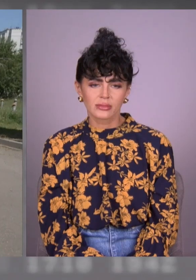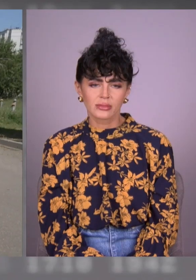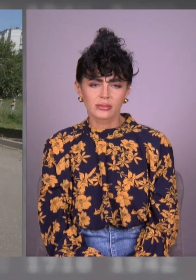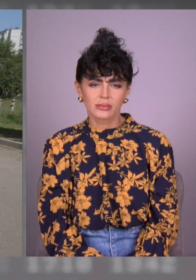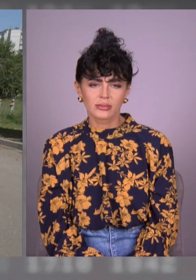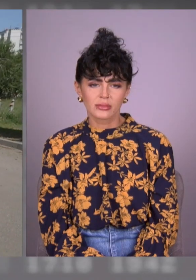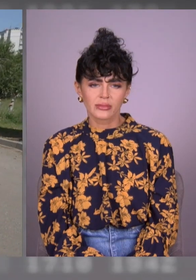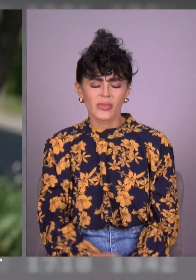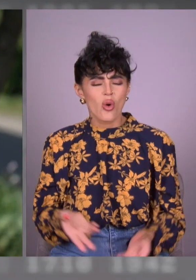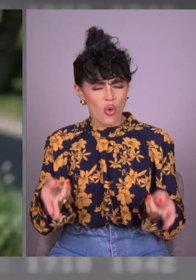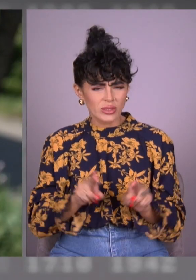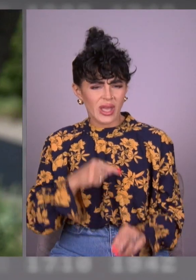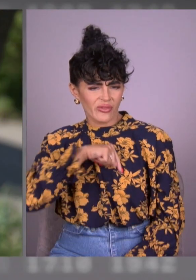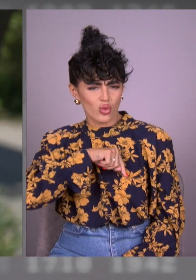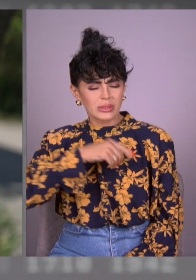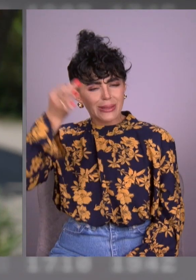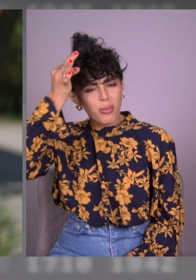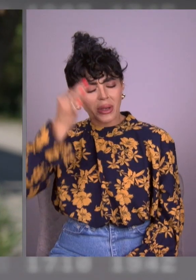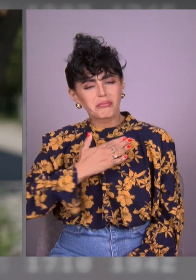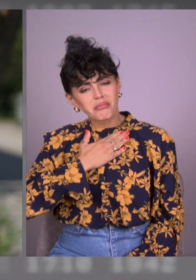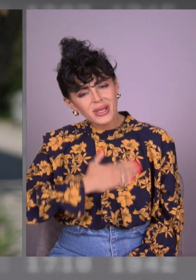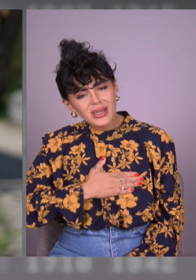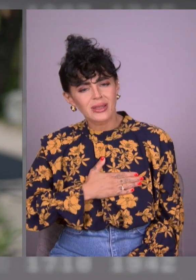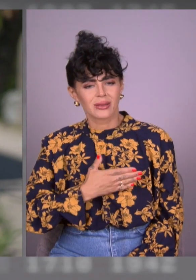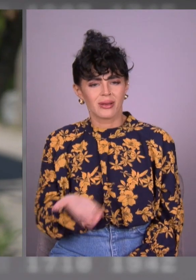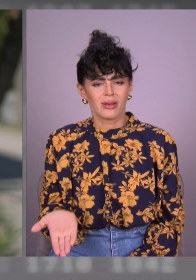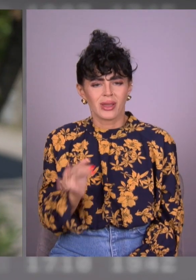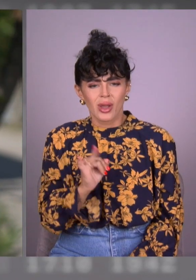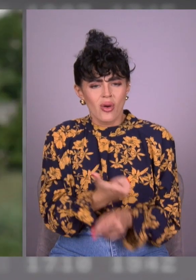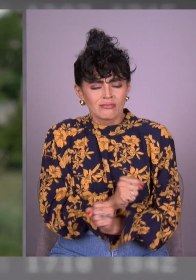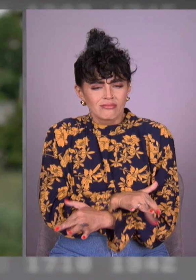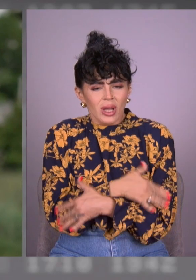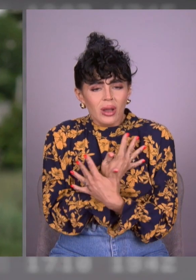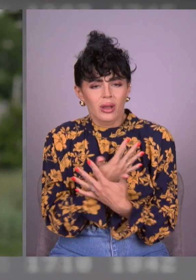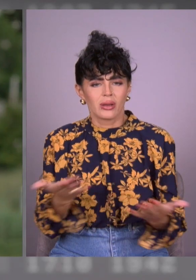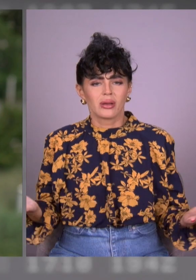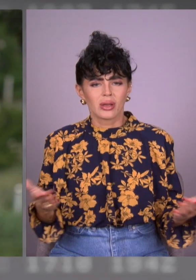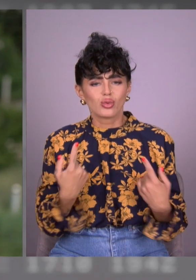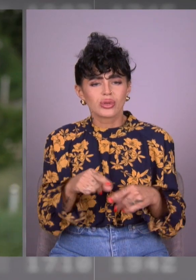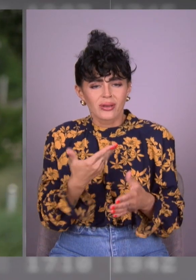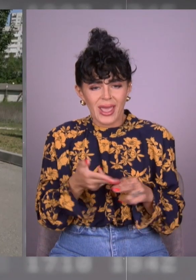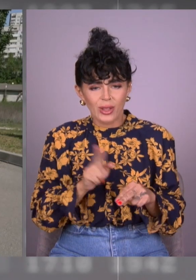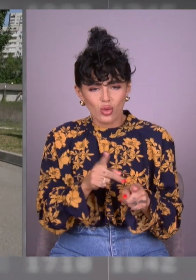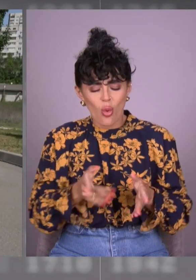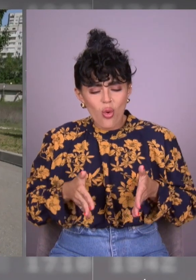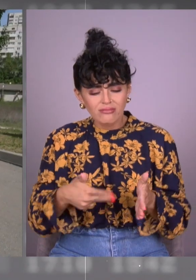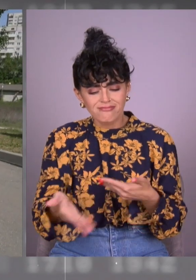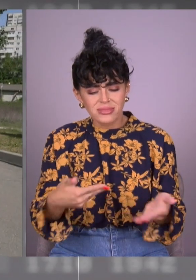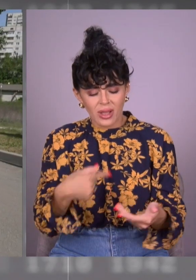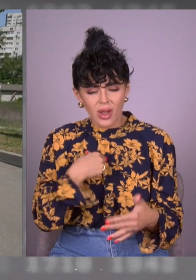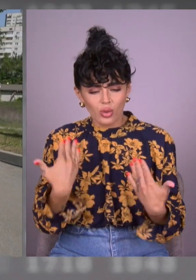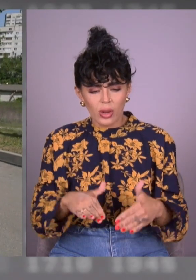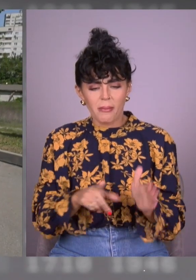Спогади і приємні одночасно, і моторошні. Скільки ти не ходила цією дорогою, цією стежкою?